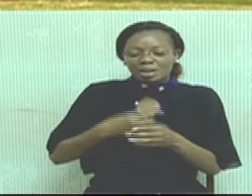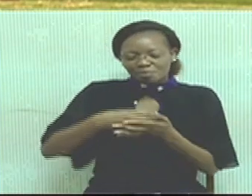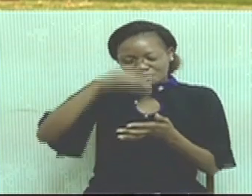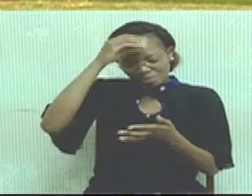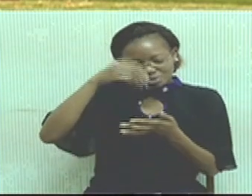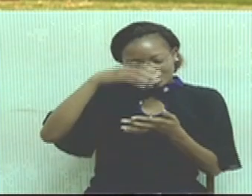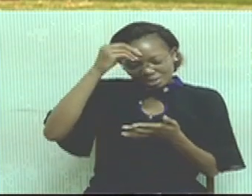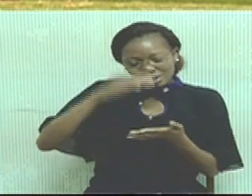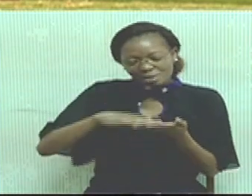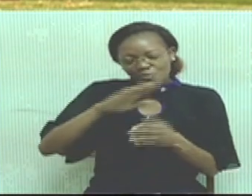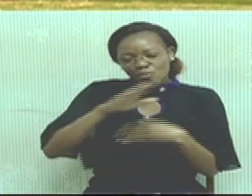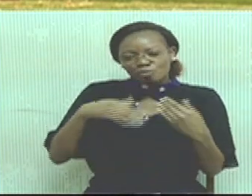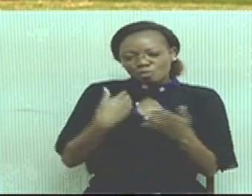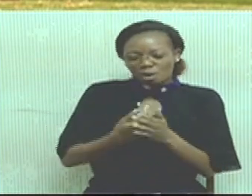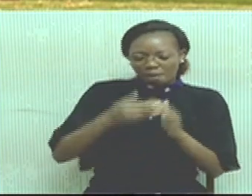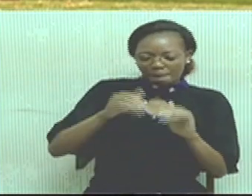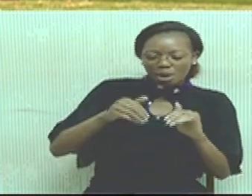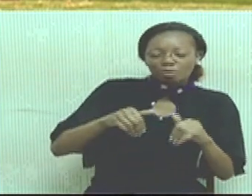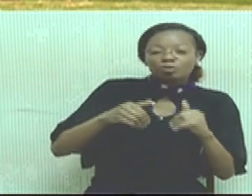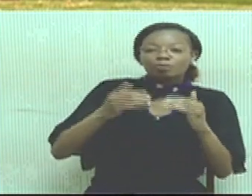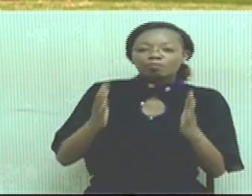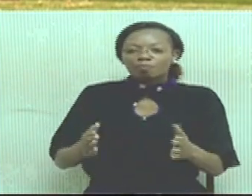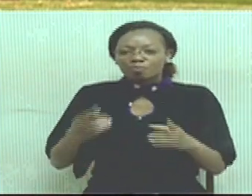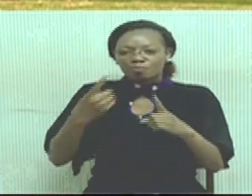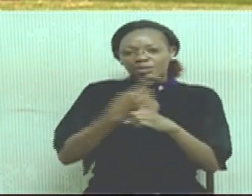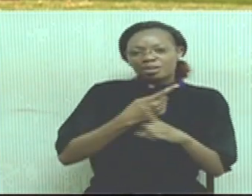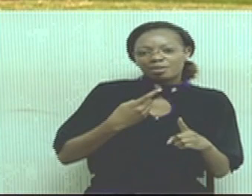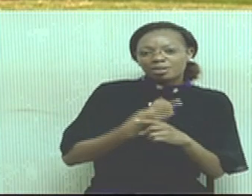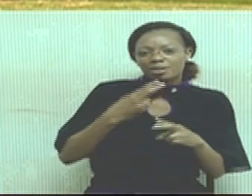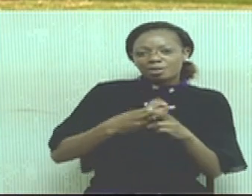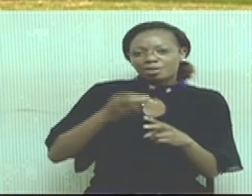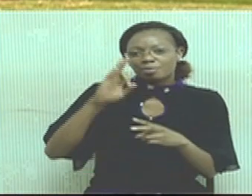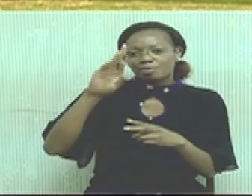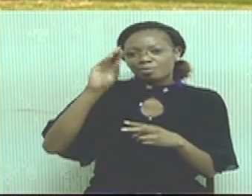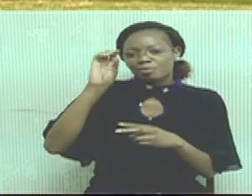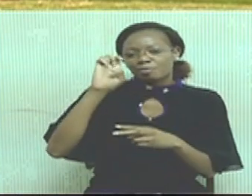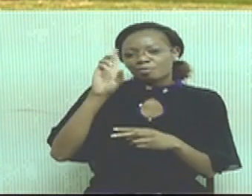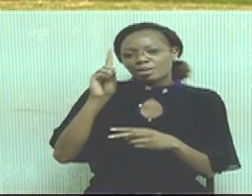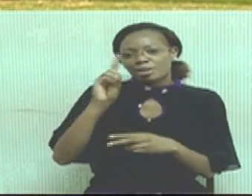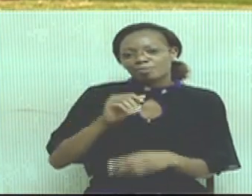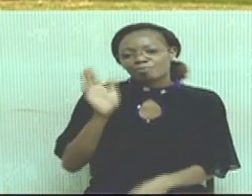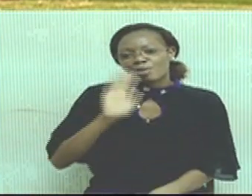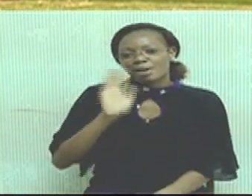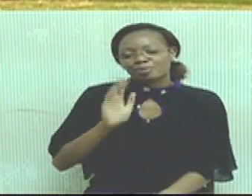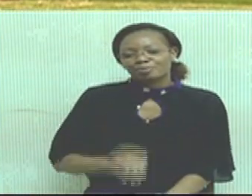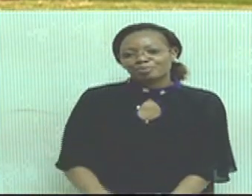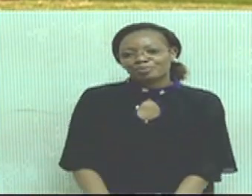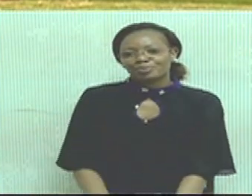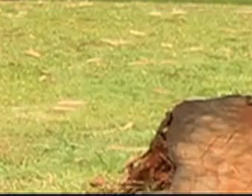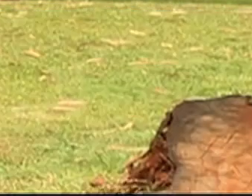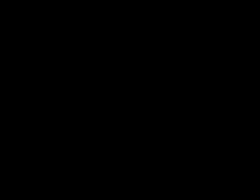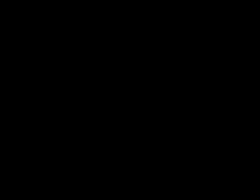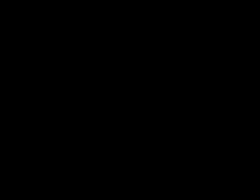wiki ijayo sana siku kama ya leo. Tuendelee kuchanganua mengi zaidi katika nyanja ya kilimo. Nimekuwa wako Frederick Mbata.